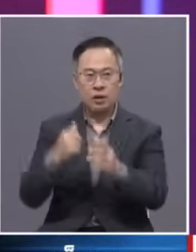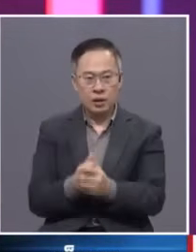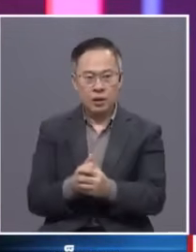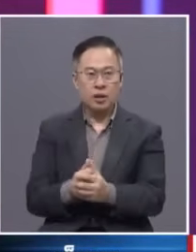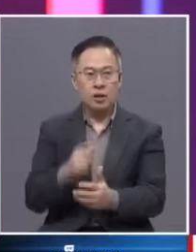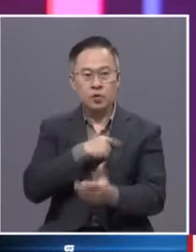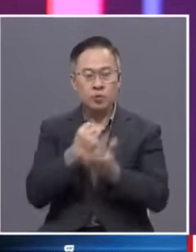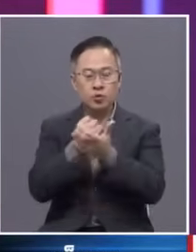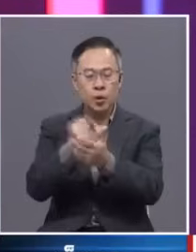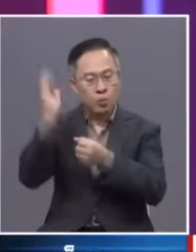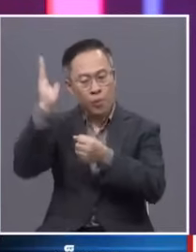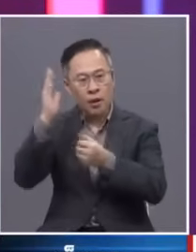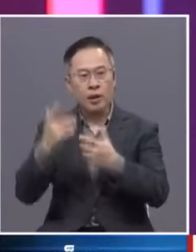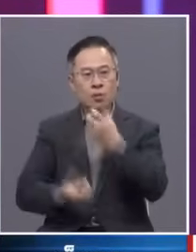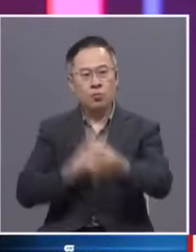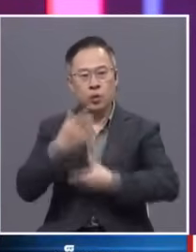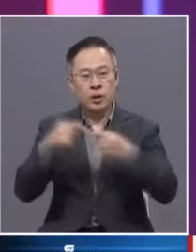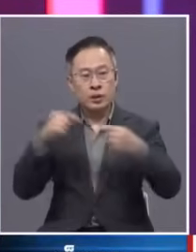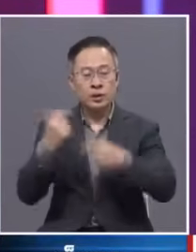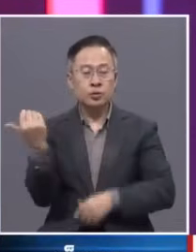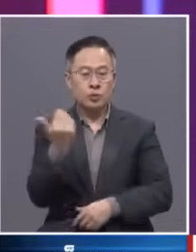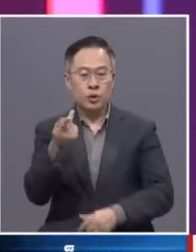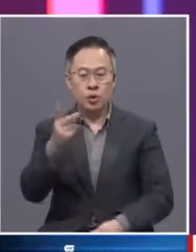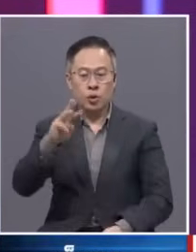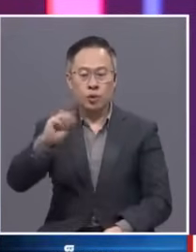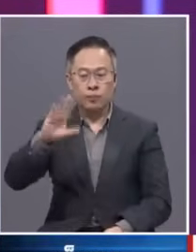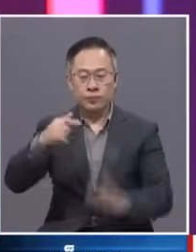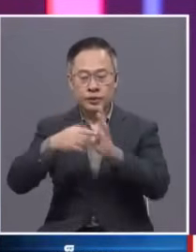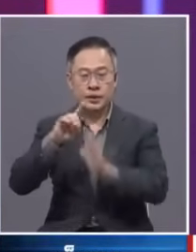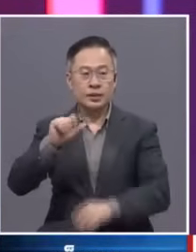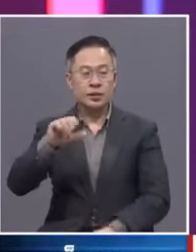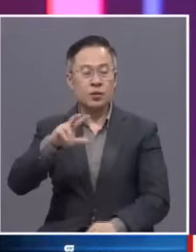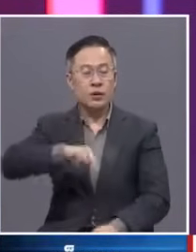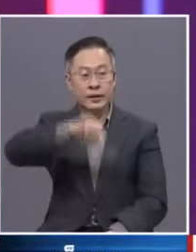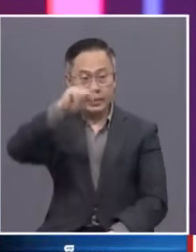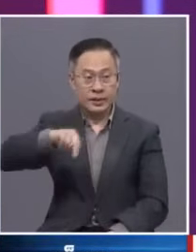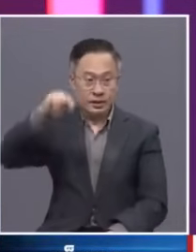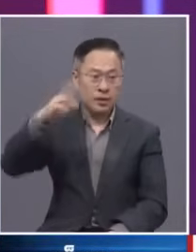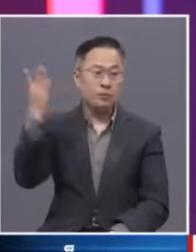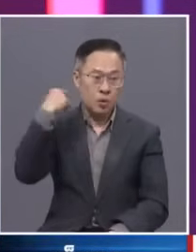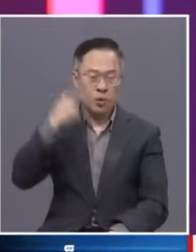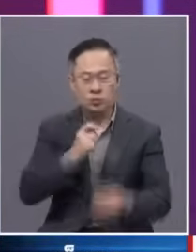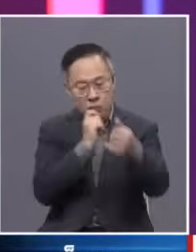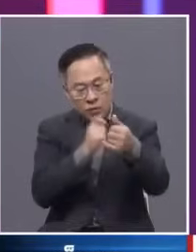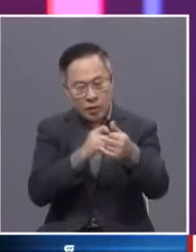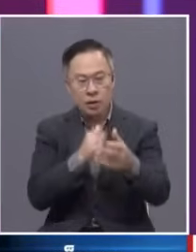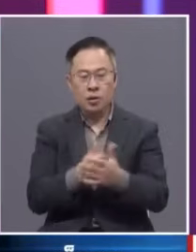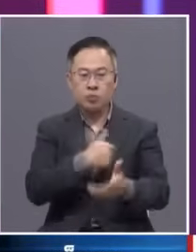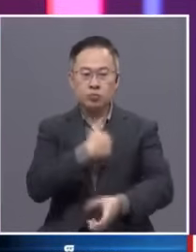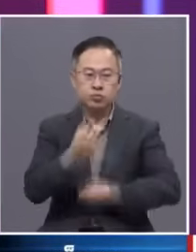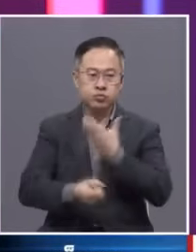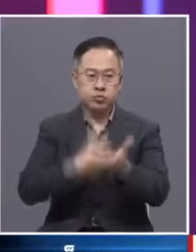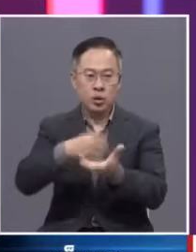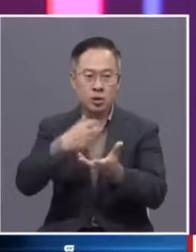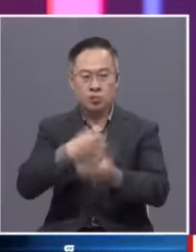ทางก้าวไกลนะครับมาคมชัดลึกครับให้สัมภาษณ์แล้วก็สะท้อนจุดยืนต่อคำตัดสินของศาลรัฐธรรมนูญ